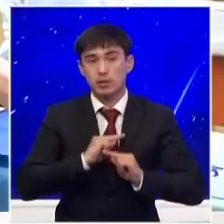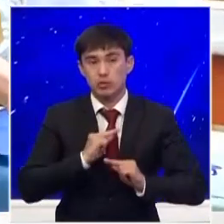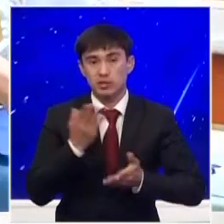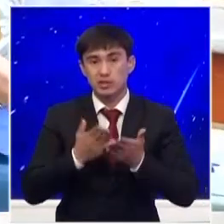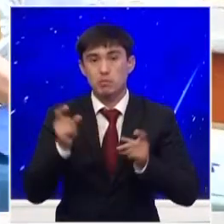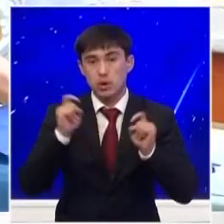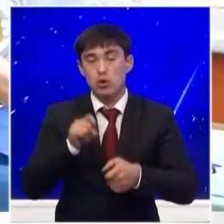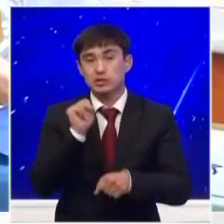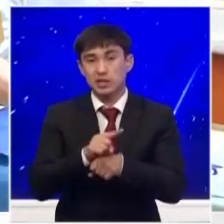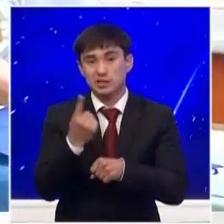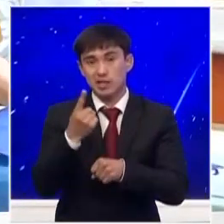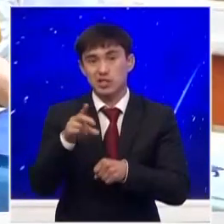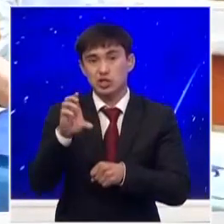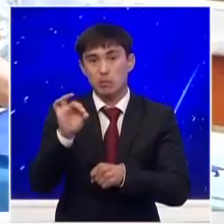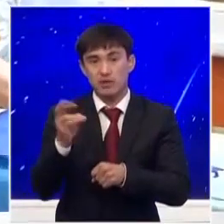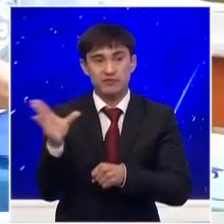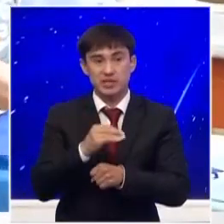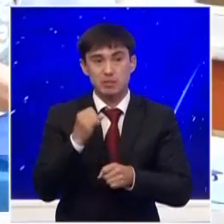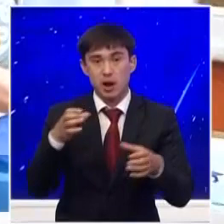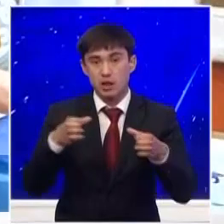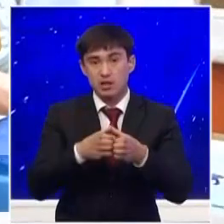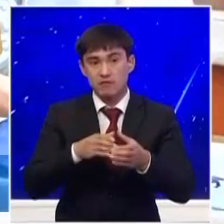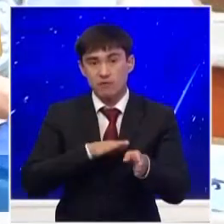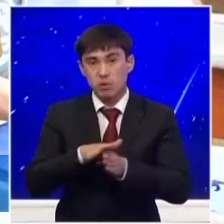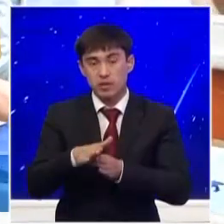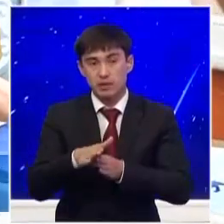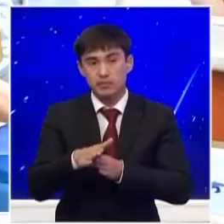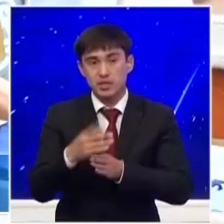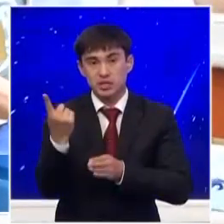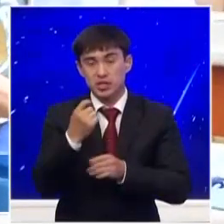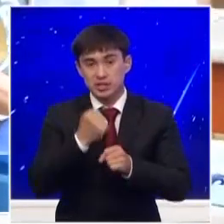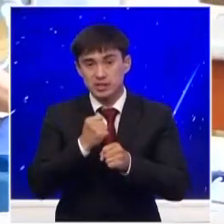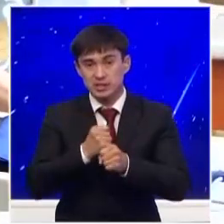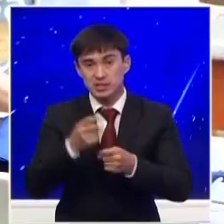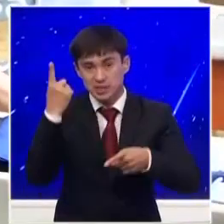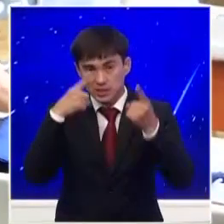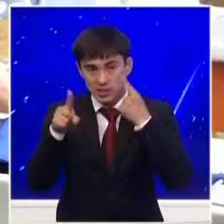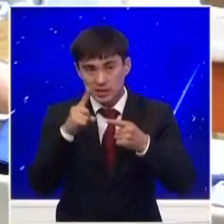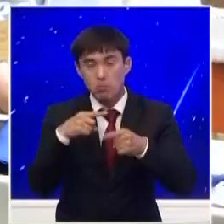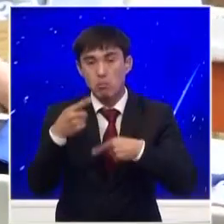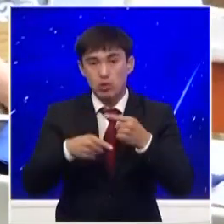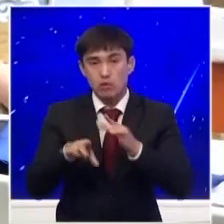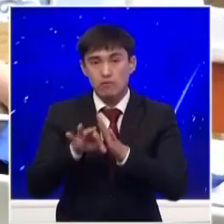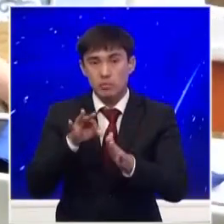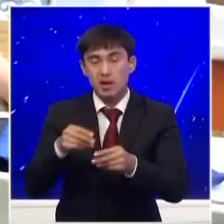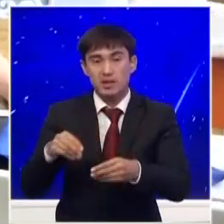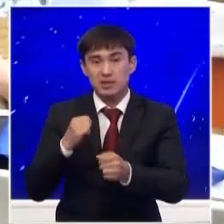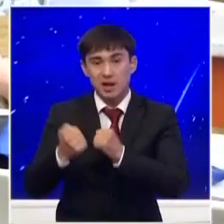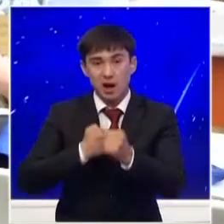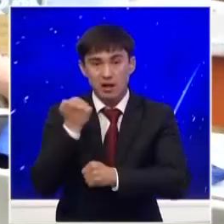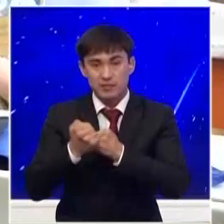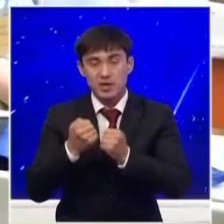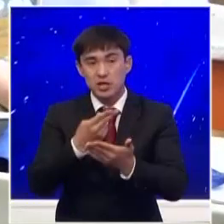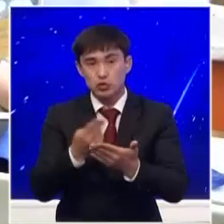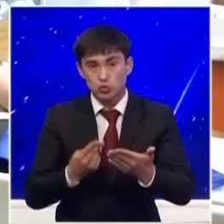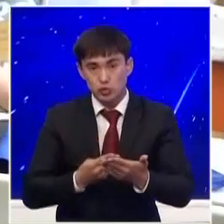Если приходит заказ на один чапан, мы всем коллективом его выполняем. Сначала разрабатывается дизайн, потом выбираем ткань, рисуем